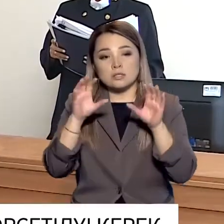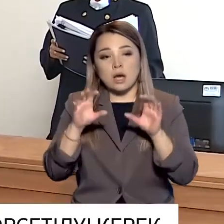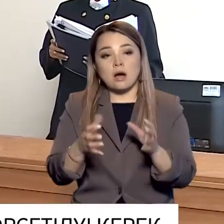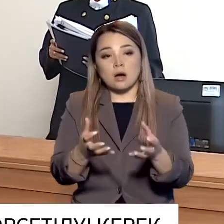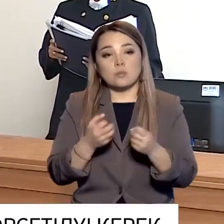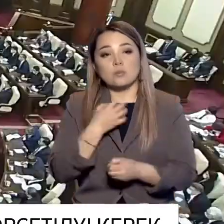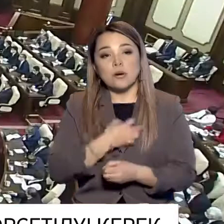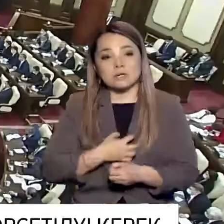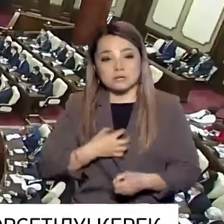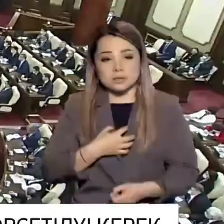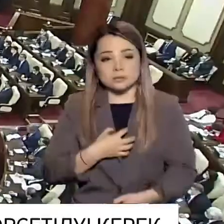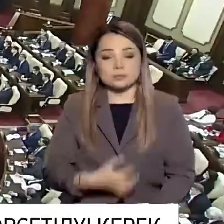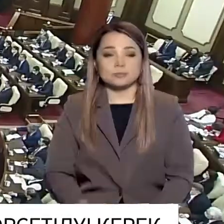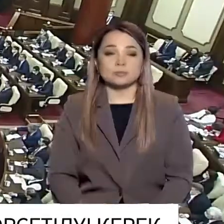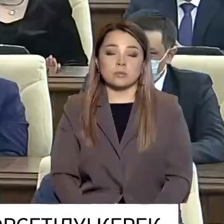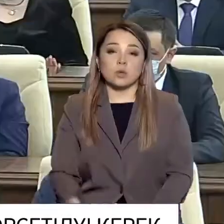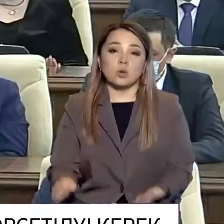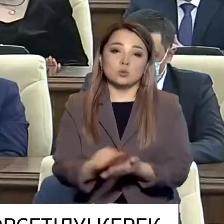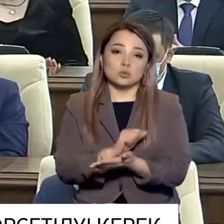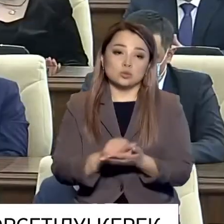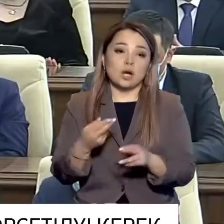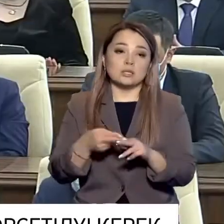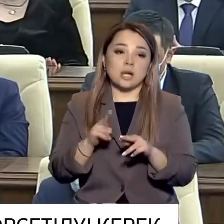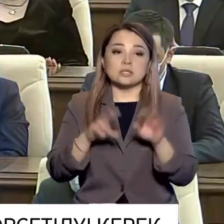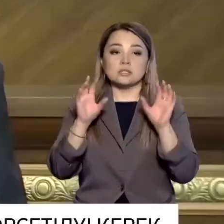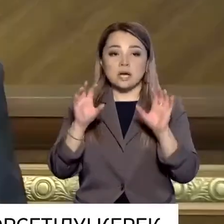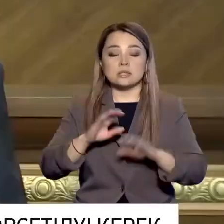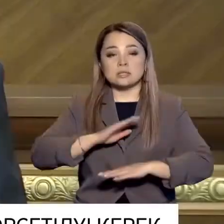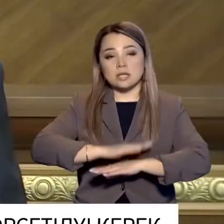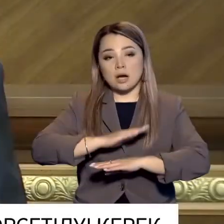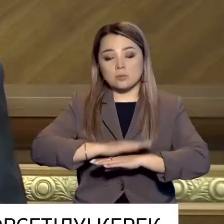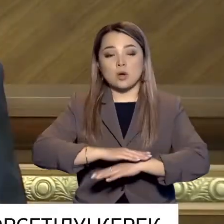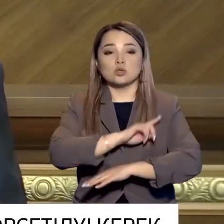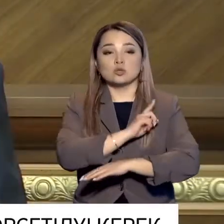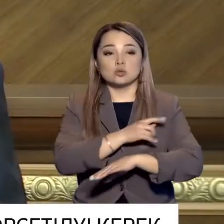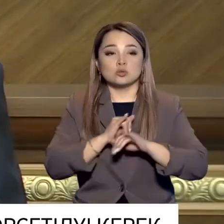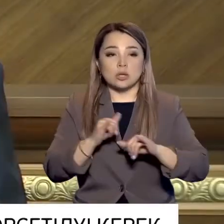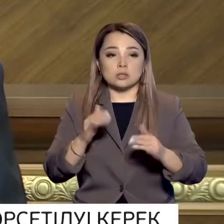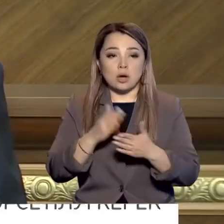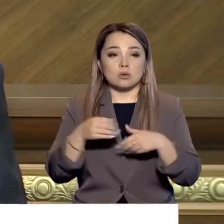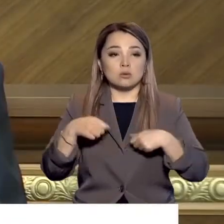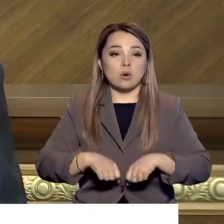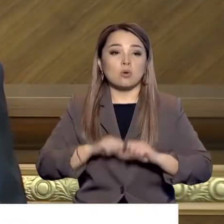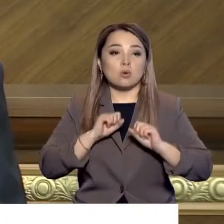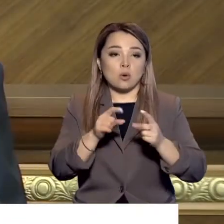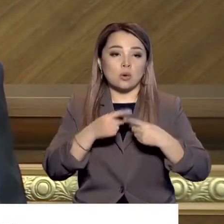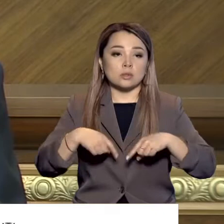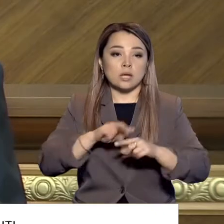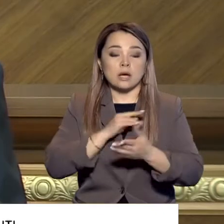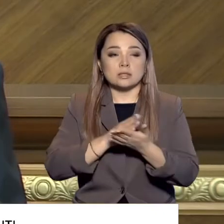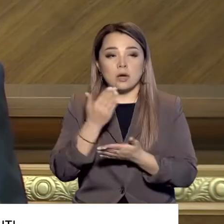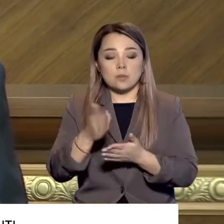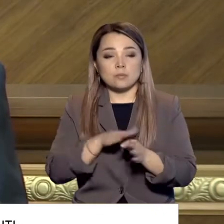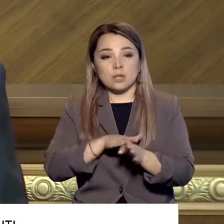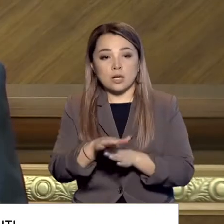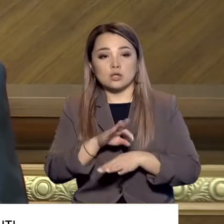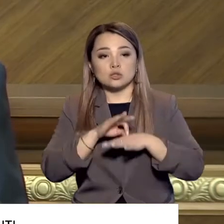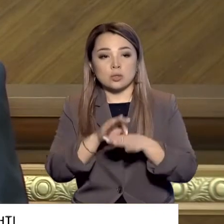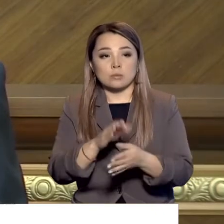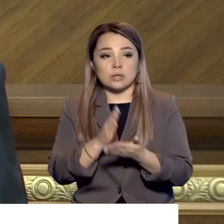қабылдауда маңызды. Бұл құжаттар заң тәртібін күшейту және құқық қорғау қызметін ұдайы жетілдіру үшін